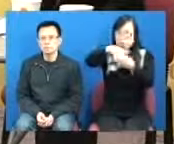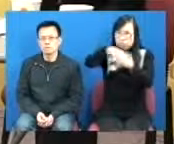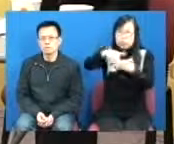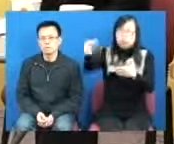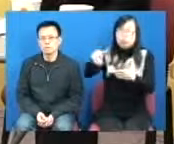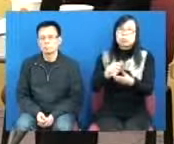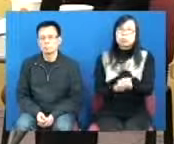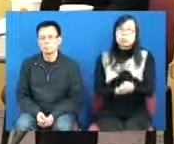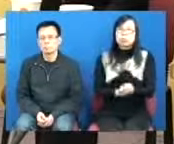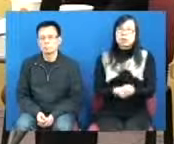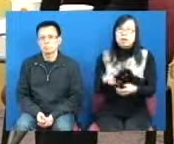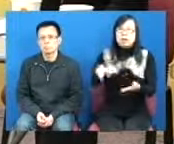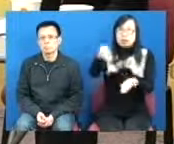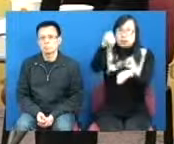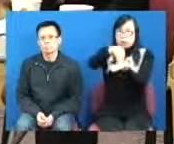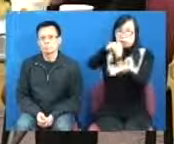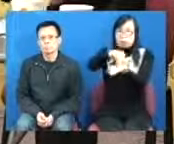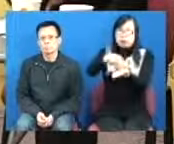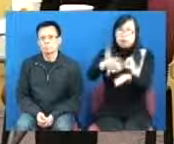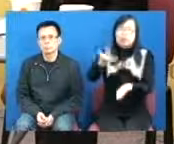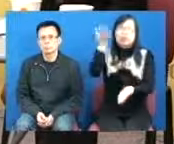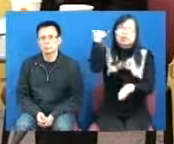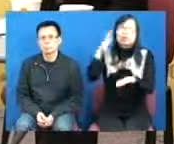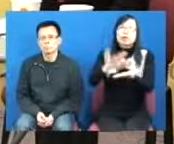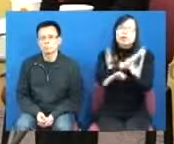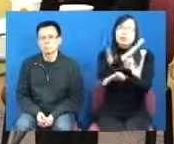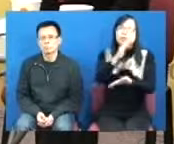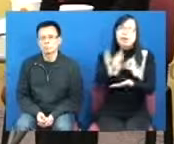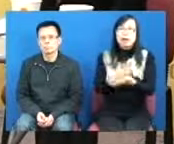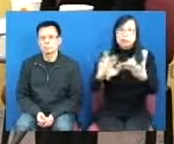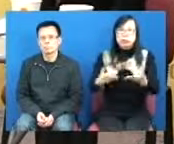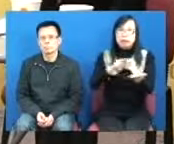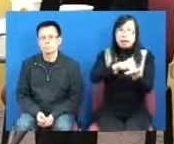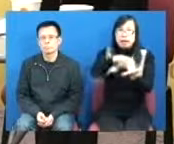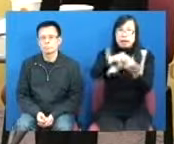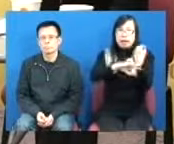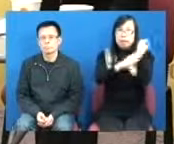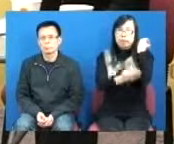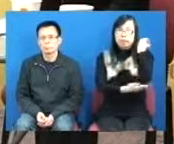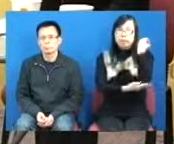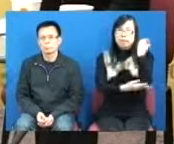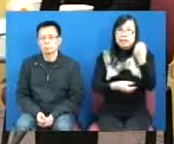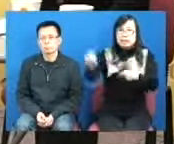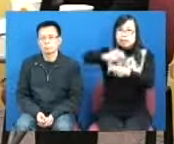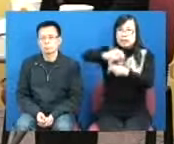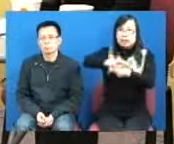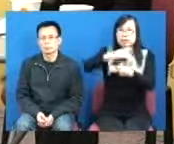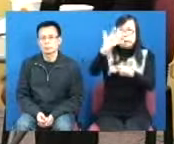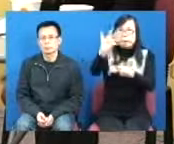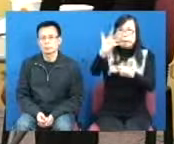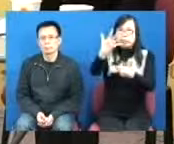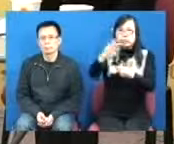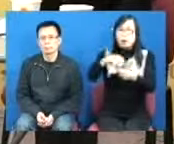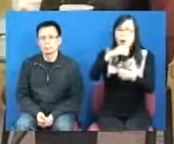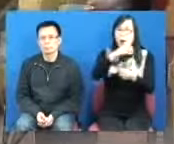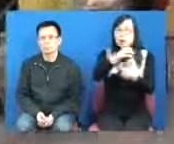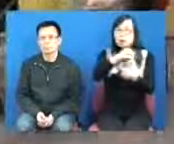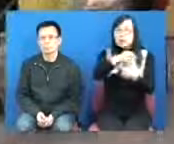其實就是落實去年本地立法即是增加五個議席這個